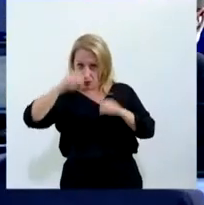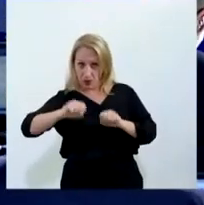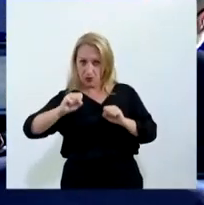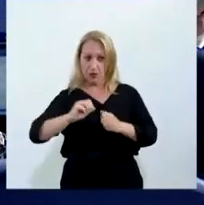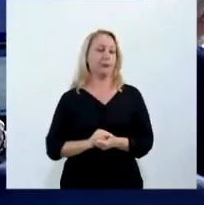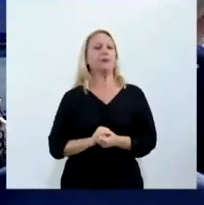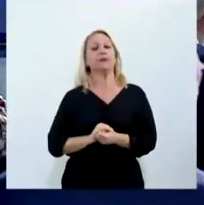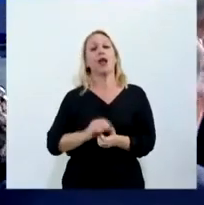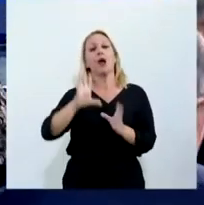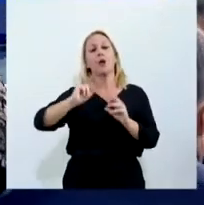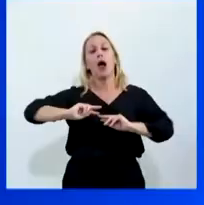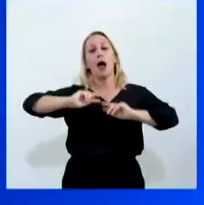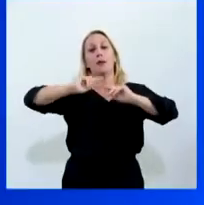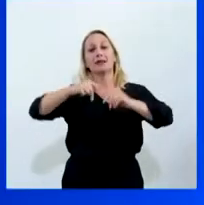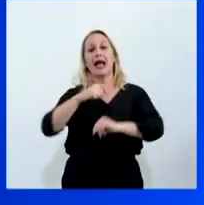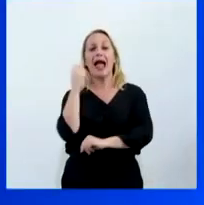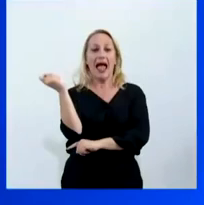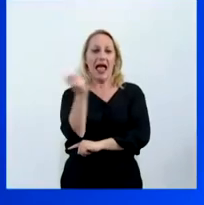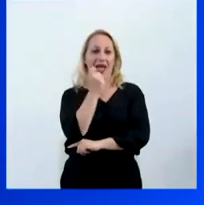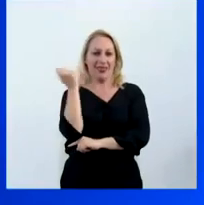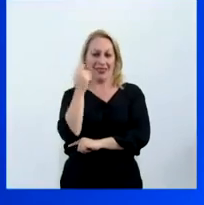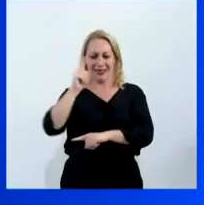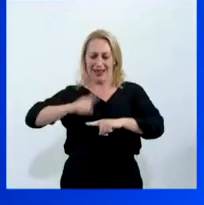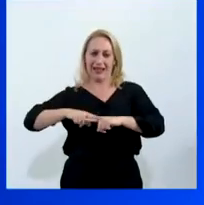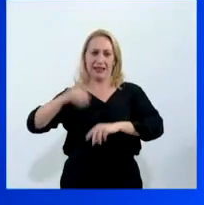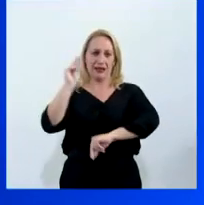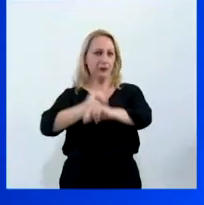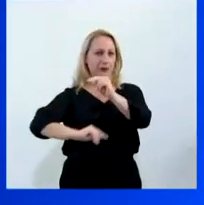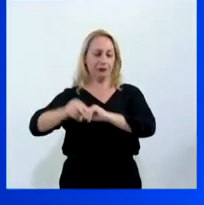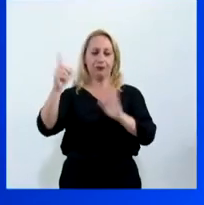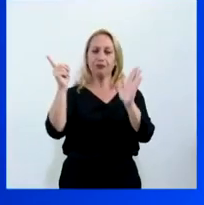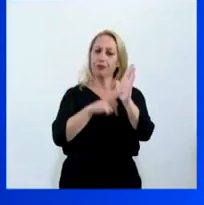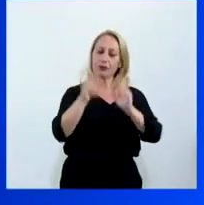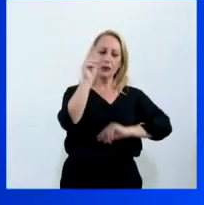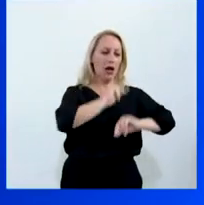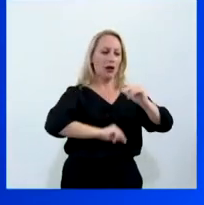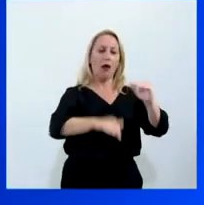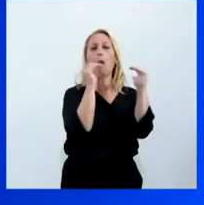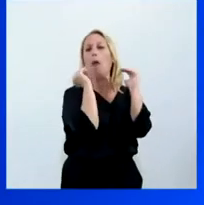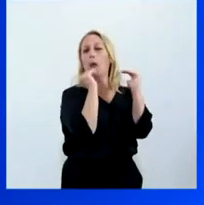Ως προς τις εθνικές εκλογές, δεν είναι στις προθέσεις μου να κάνω καμία αλλαγή στον εκλογικό νόμο.